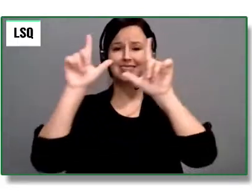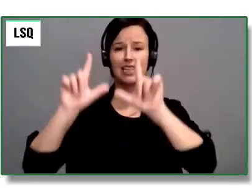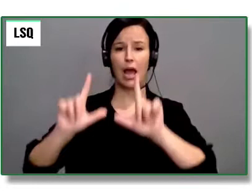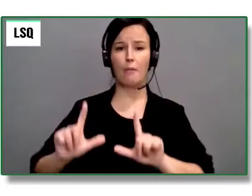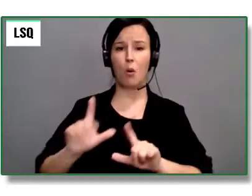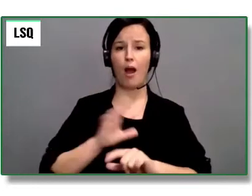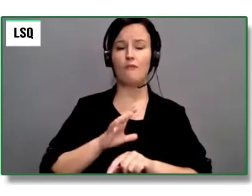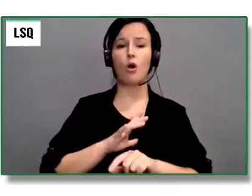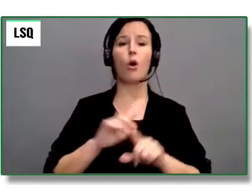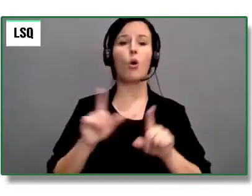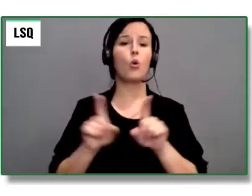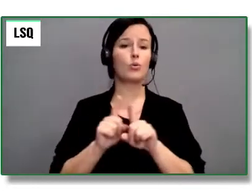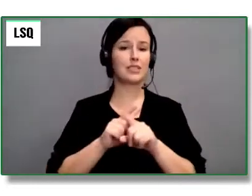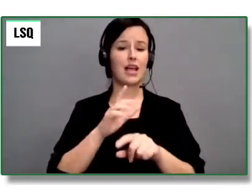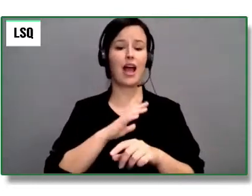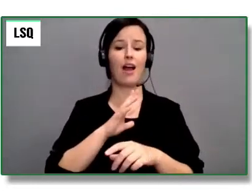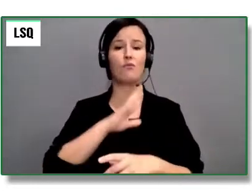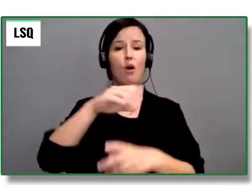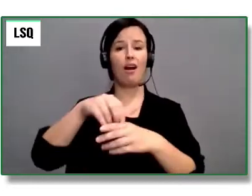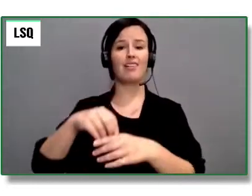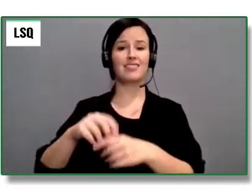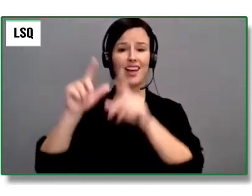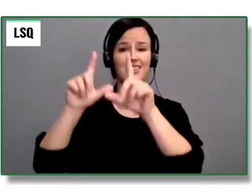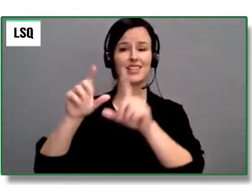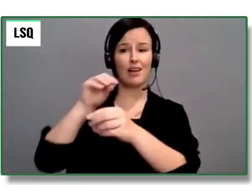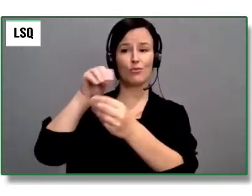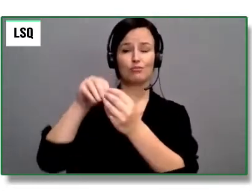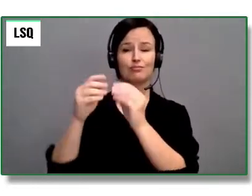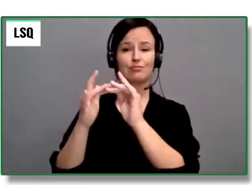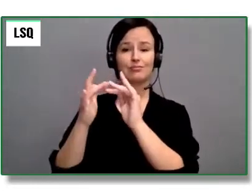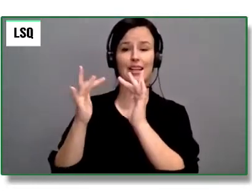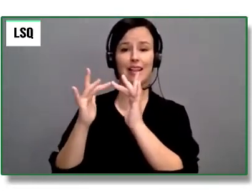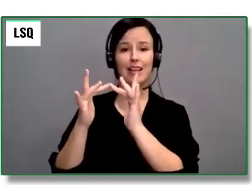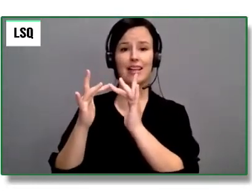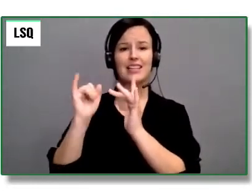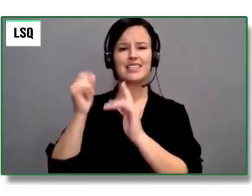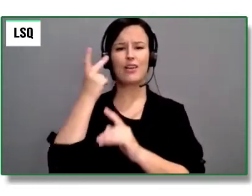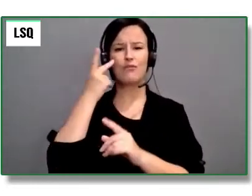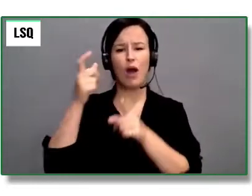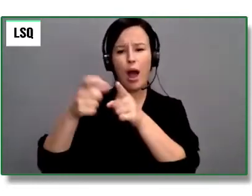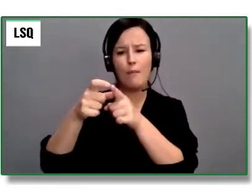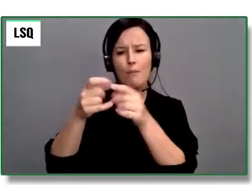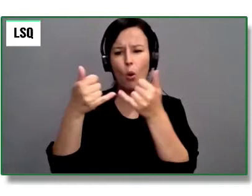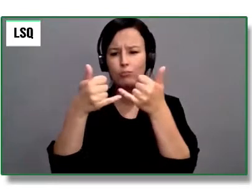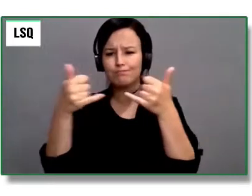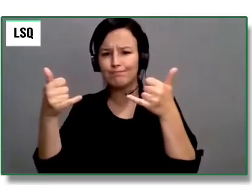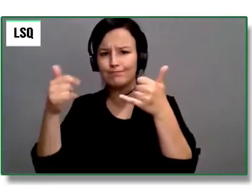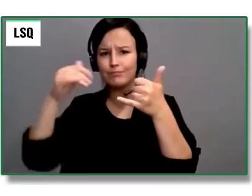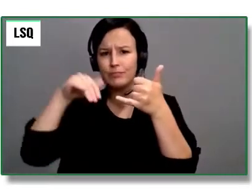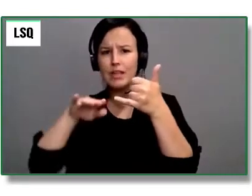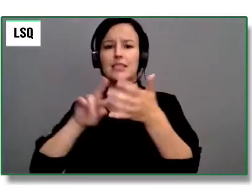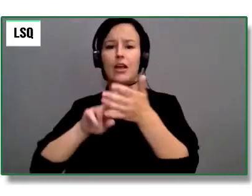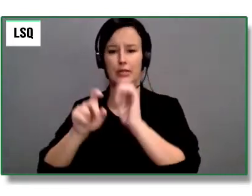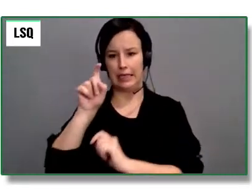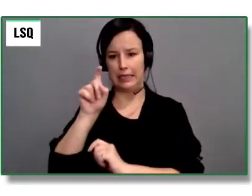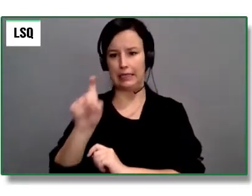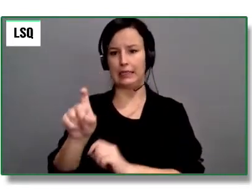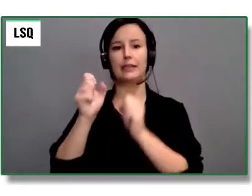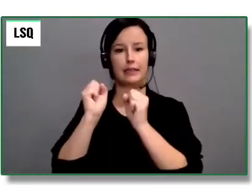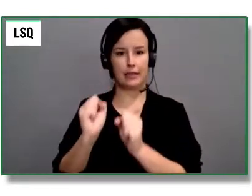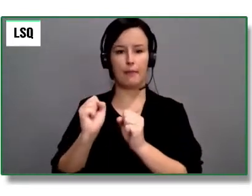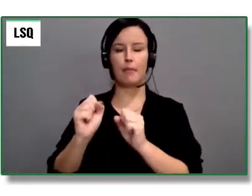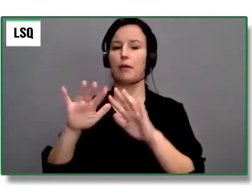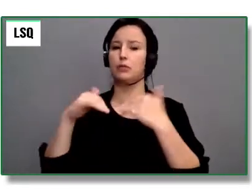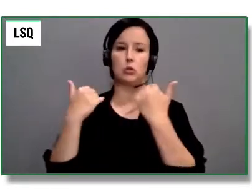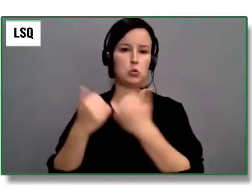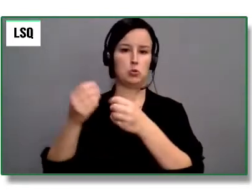un hyperlien au sein des diapos. Lorsque vous voyez donc un mot souligné, il y a un hyperlien et tous ces hyperliens sont